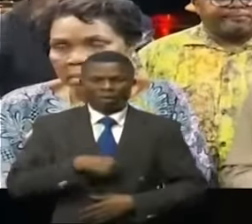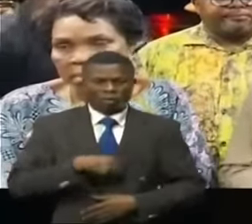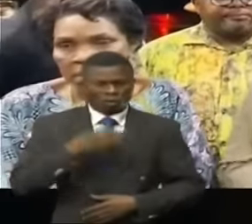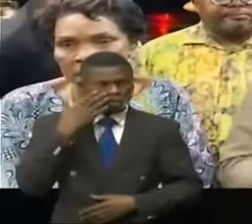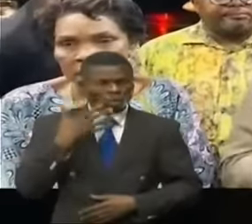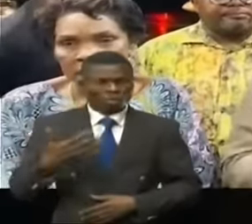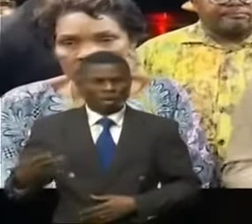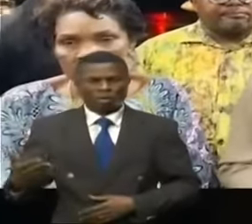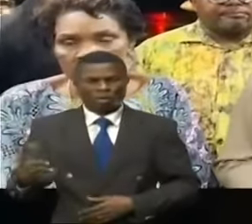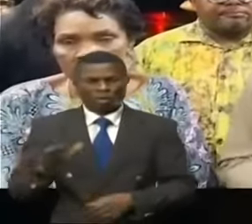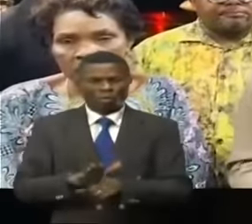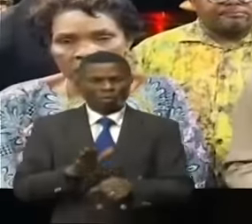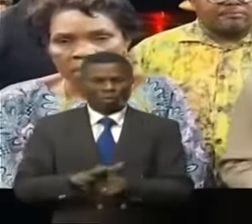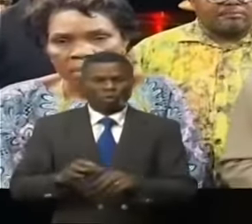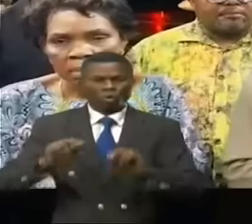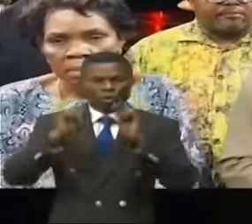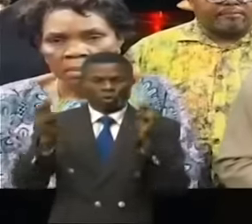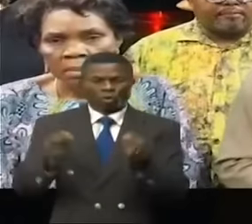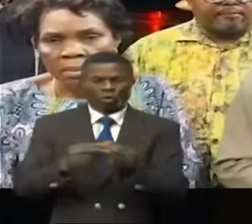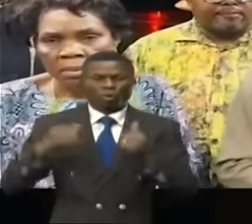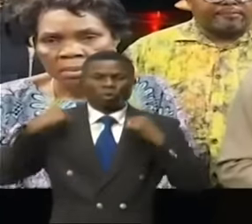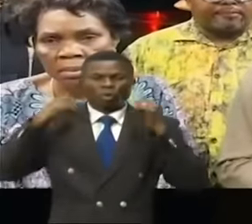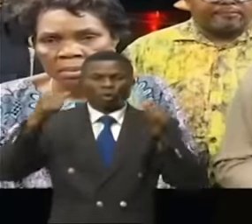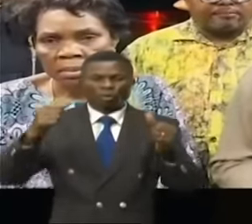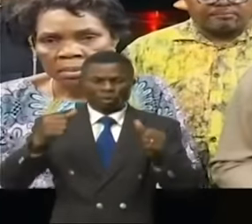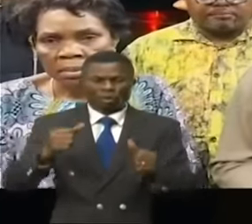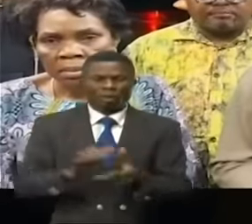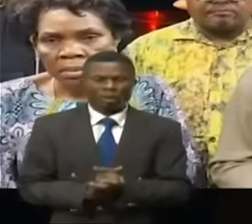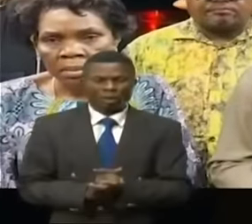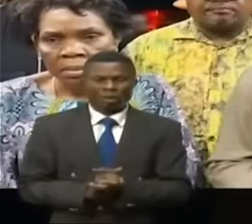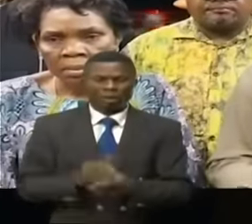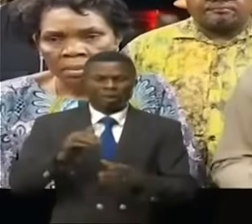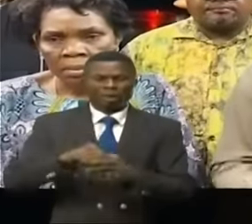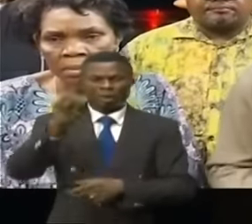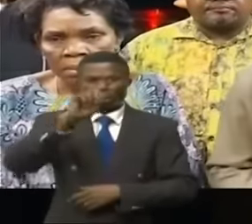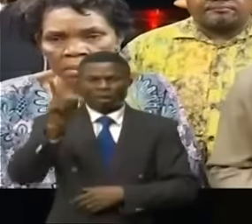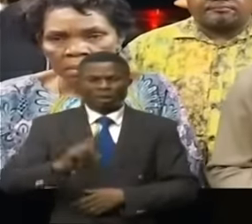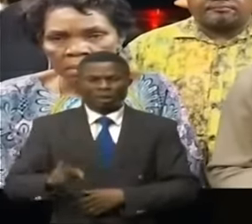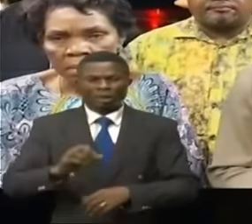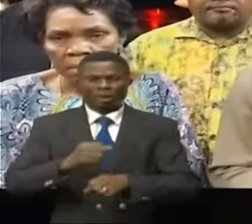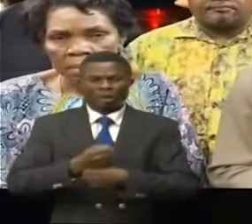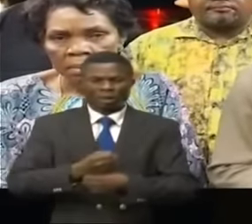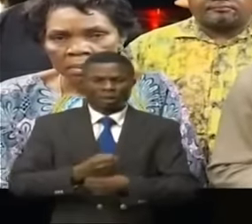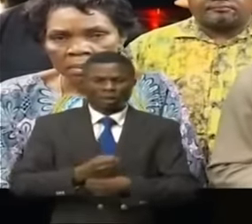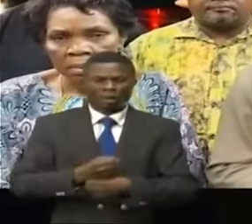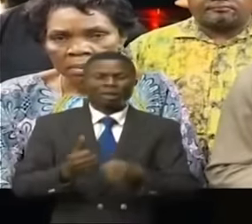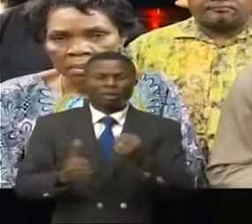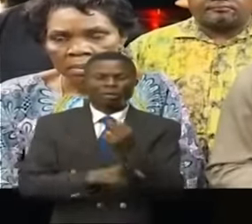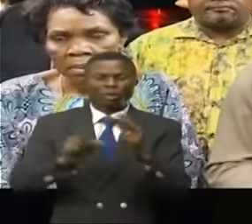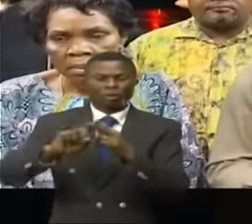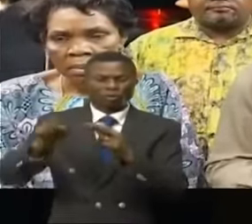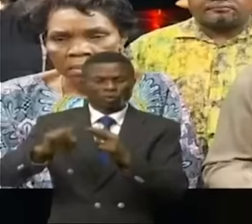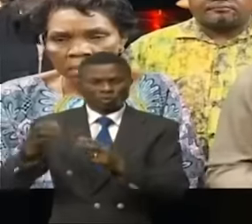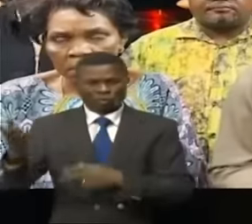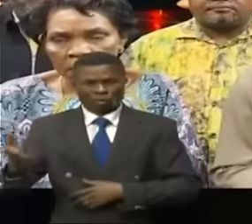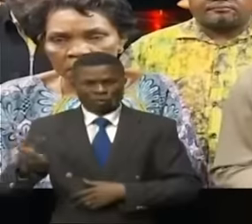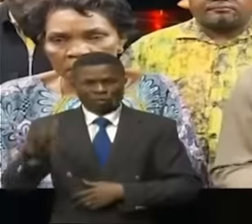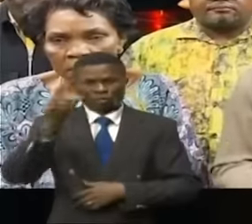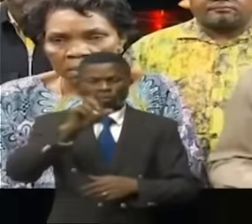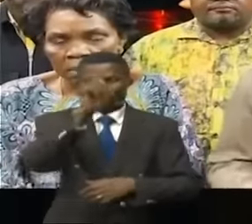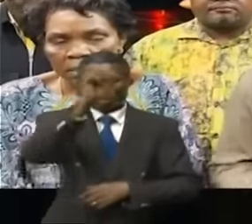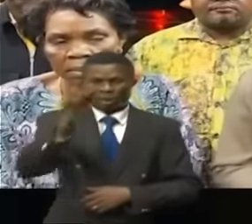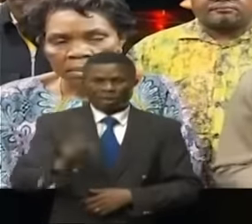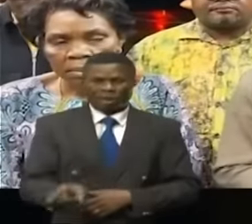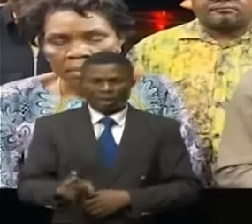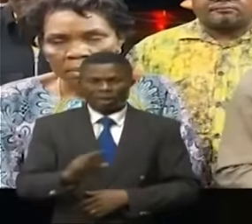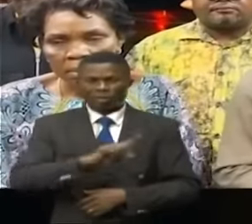malheureusement des fois des mouvements qui amènent une insécurité dans la zone et qui créent même des réfugiés. Nous avons aujourd'hui plus de 30 000 adultes